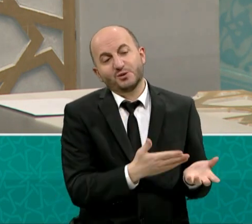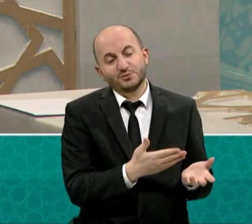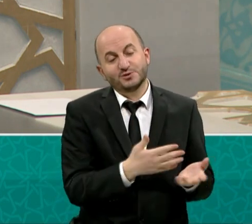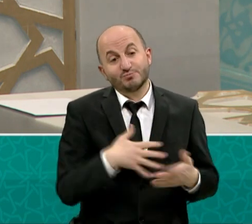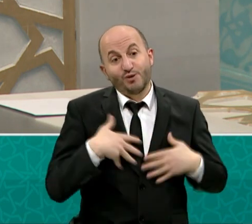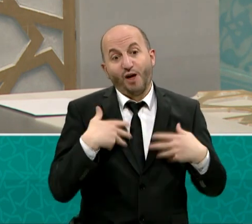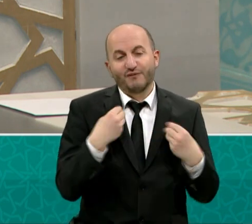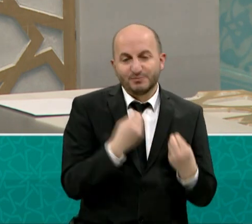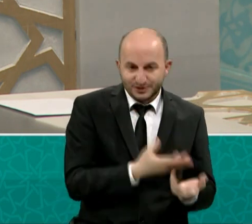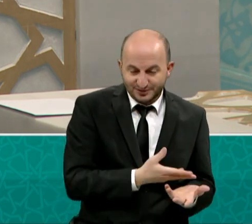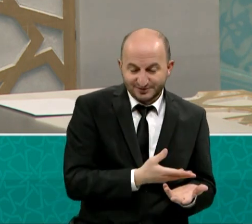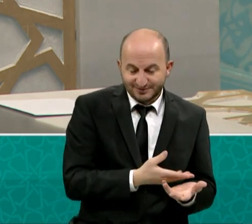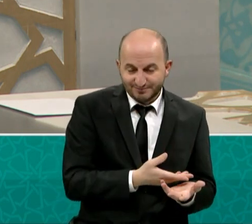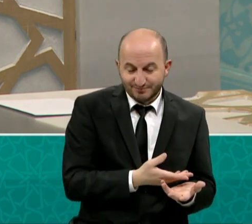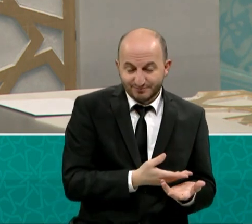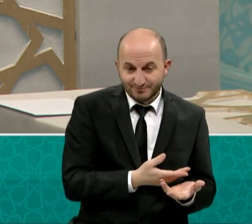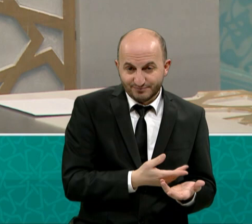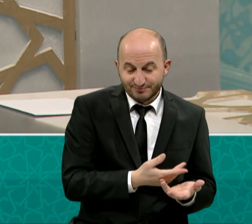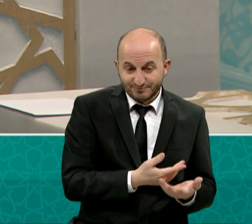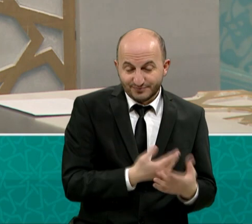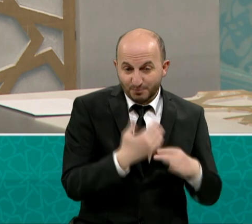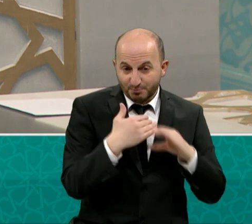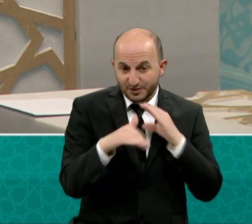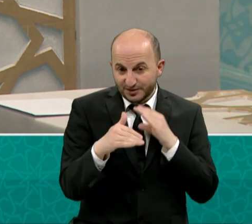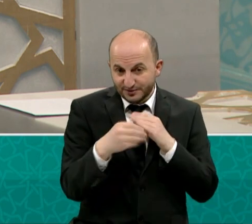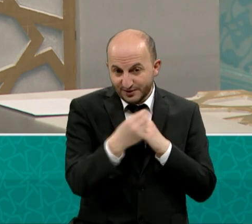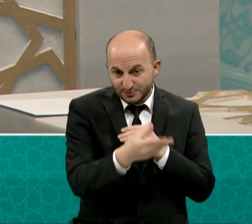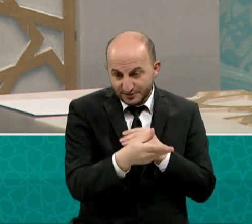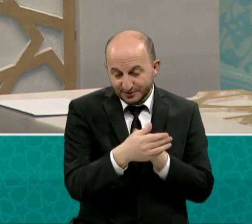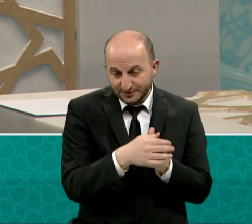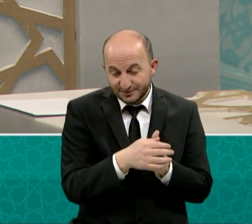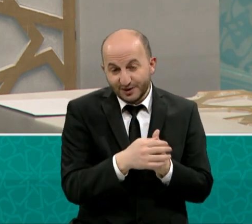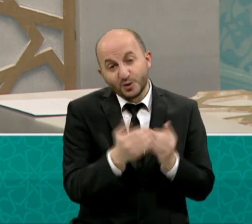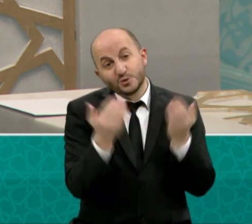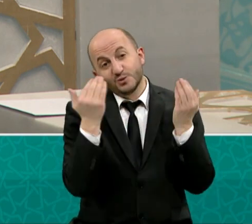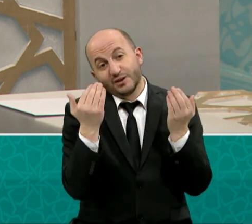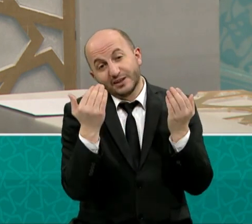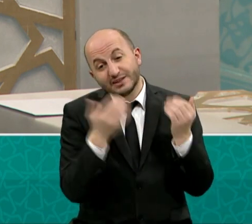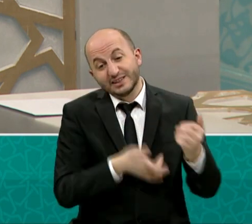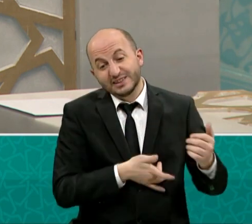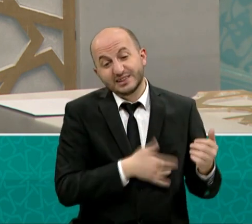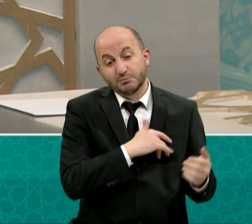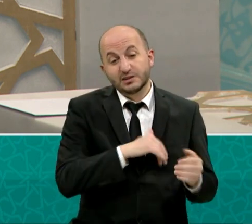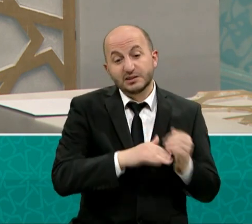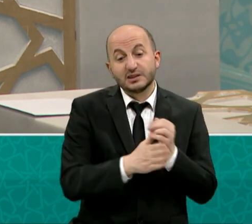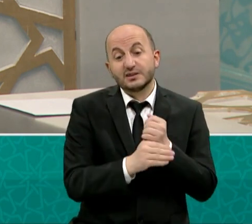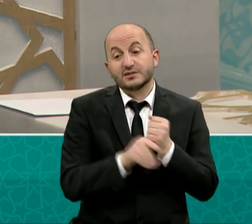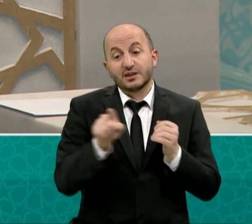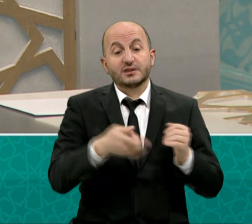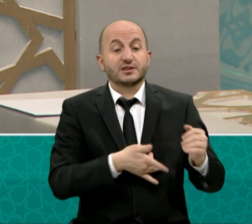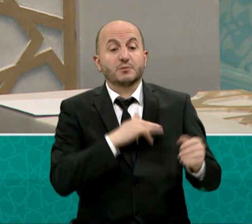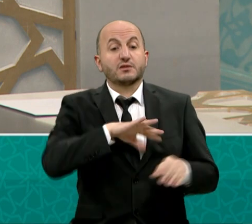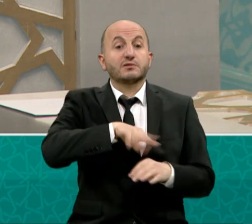etmiş ve şöyle bir mesaj vermiş. Demiş ki, dua et de iman hırsızları imanını